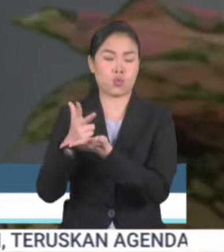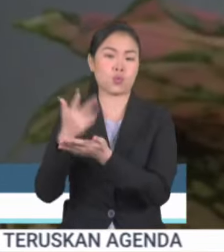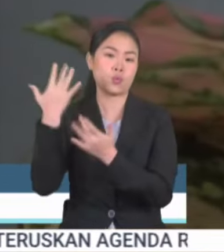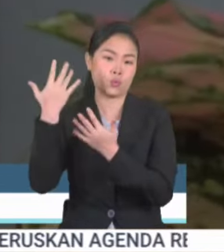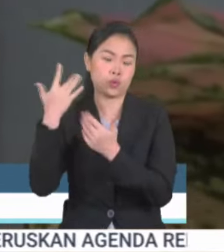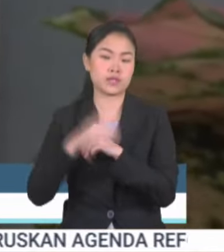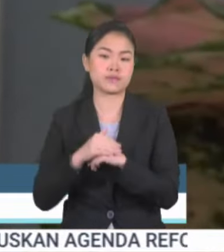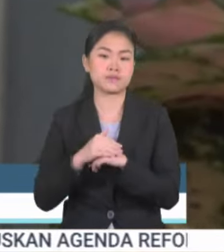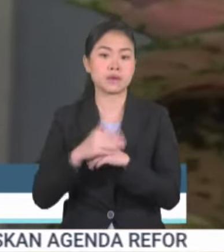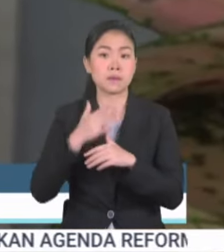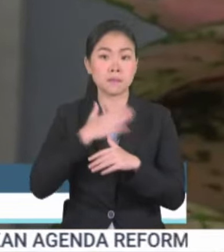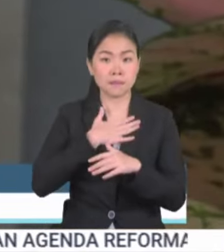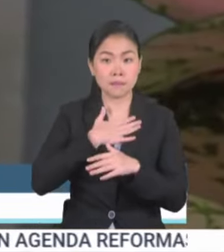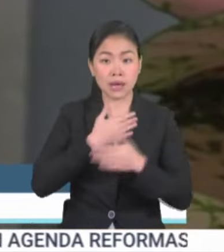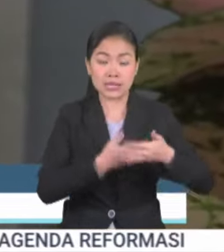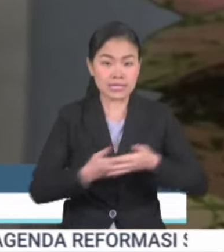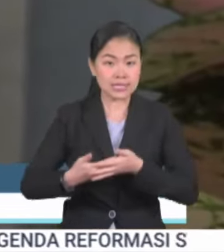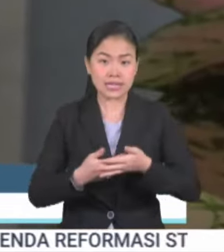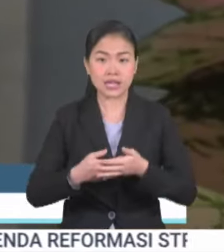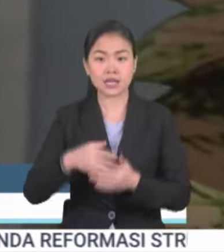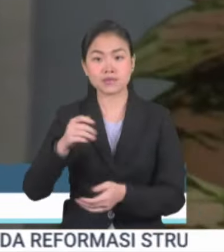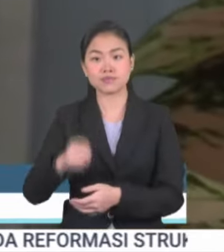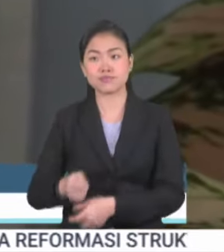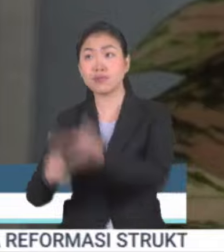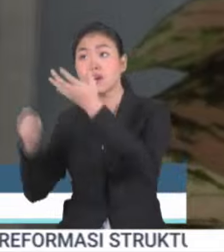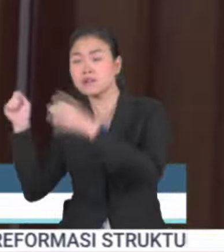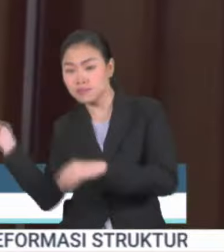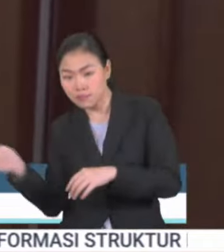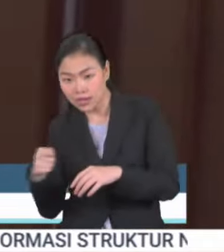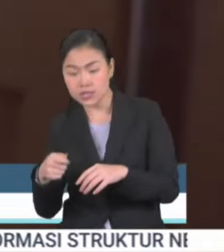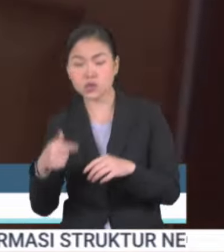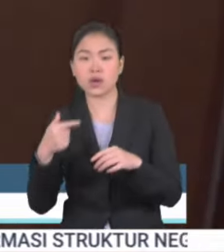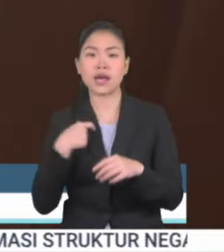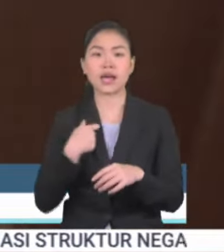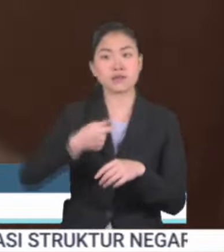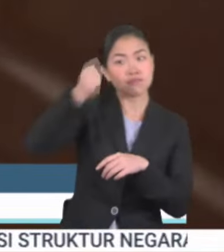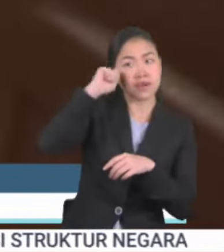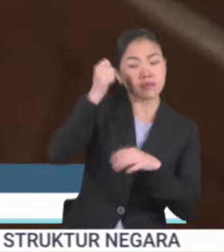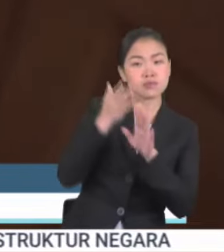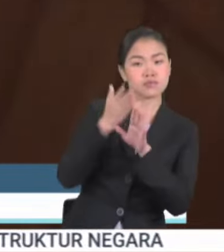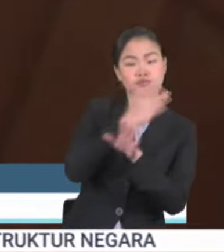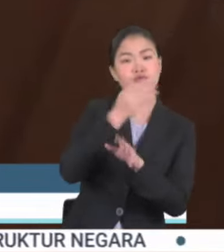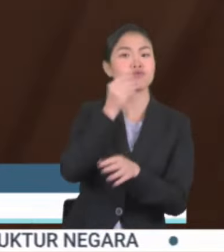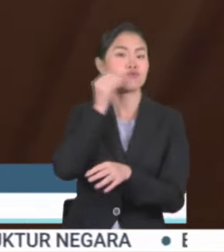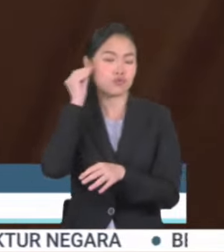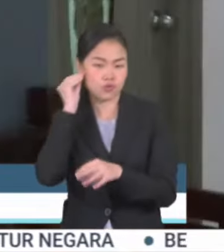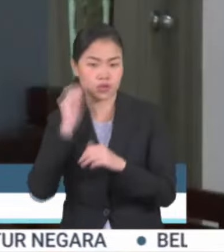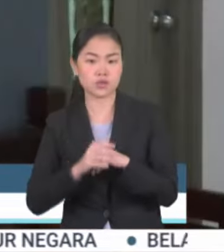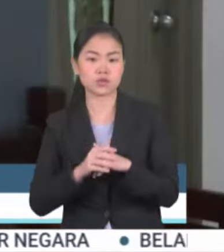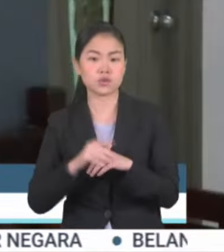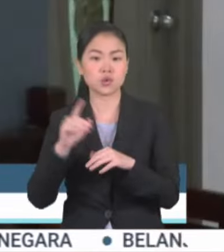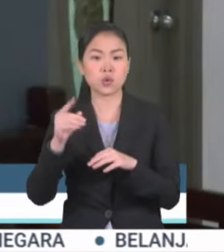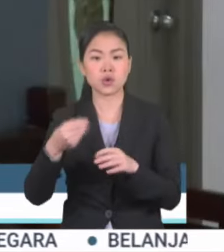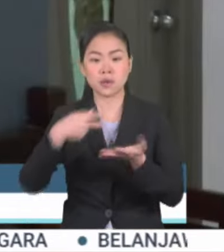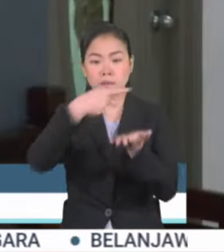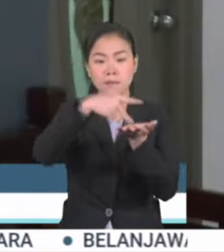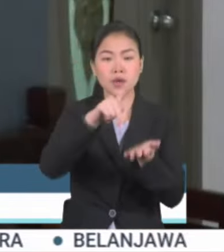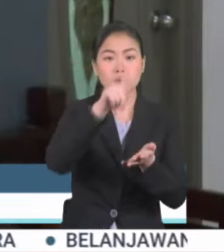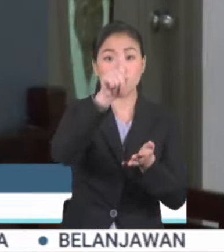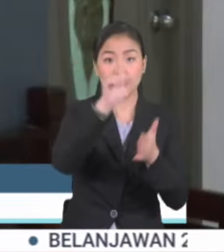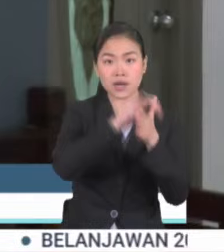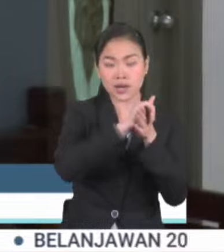So lepas main tenis dia akan pergi tuition, saya akan mandi kat sini, semua siap-siap, bersih. So hanya berbekalkan RM1 untuk